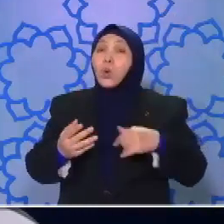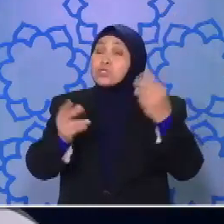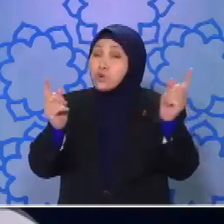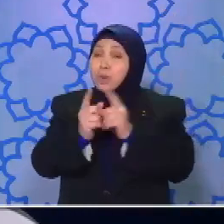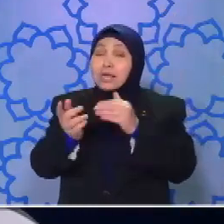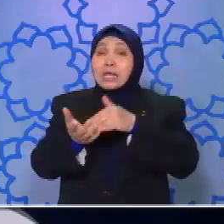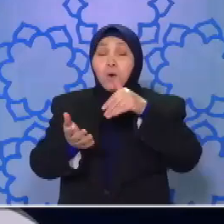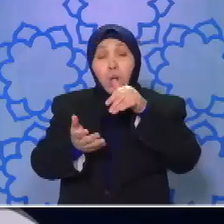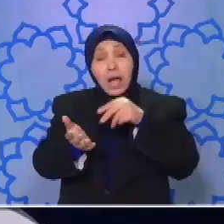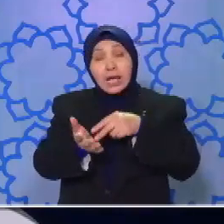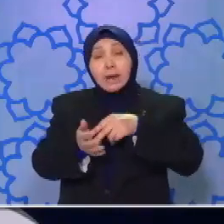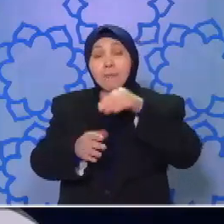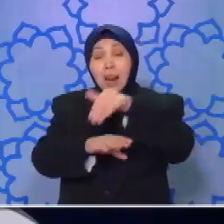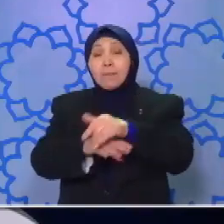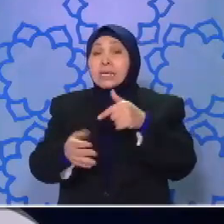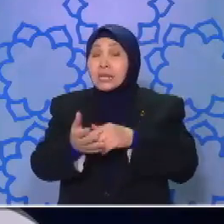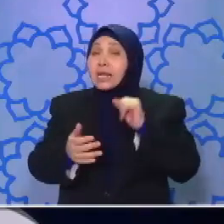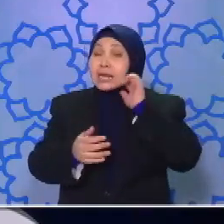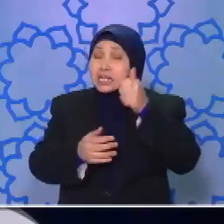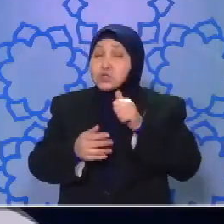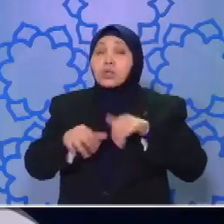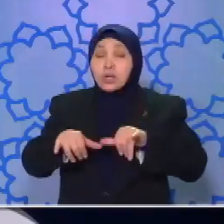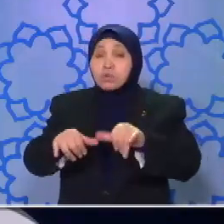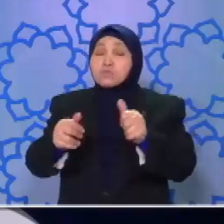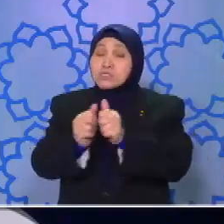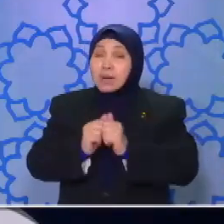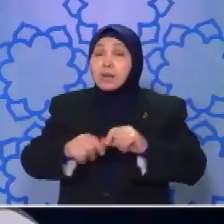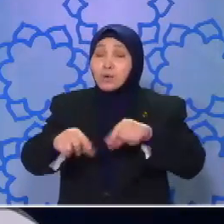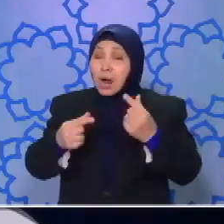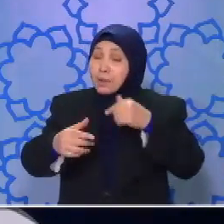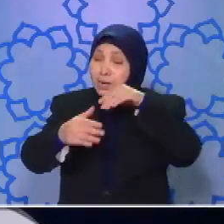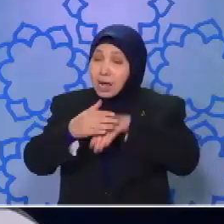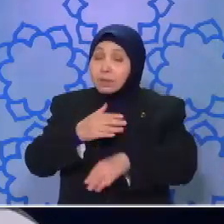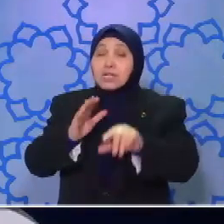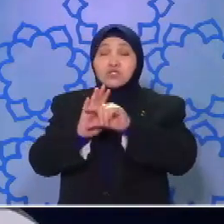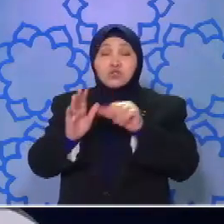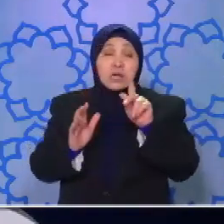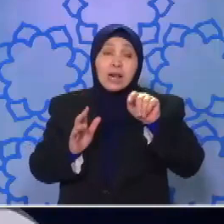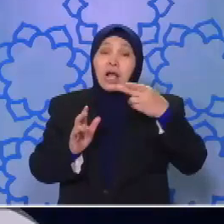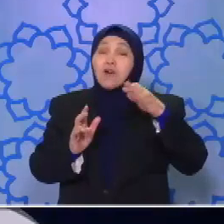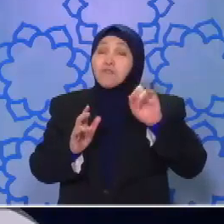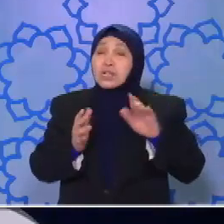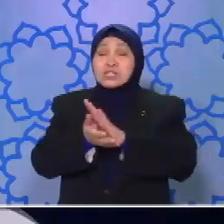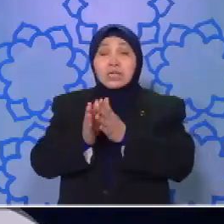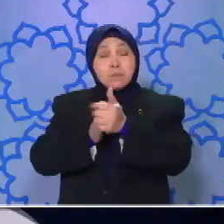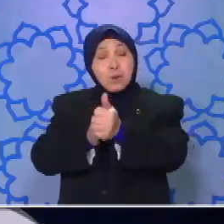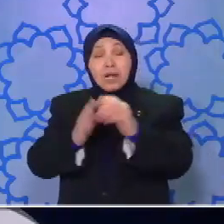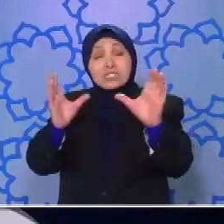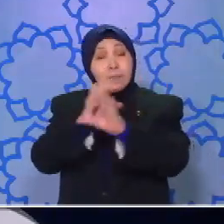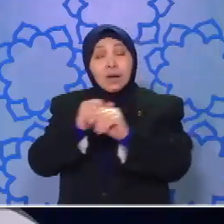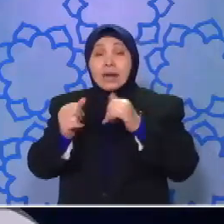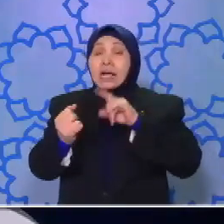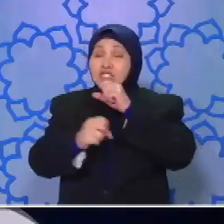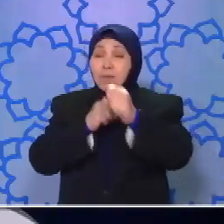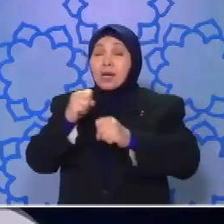kita pada malam ini dan pagi esok. Terus kita bersama Al-Quran mendalami surah Al-Kahfi sebagai pedoman cabaran